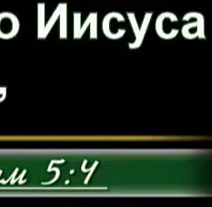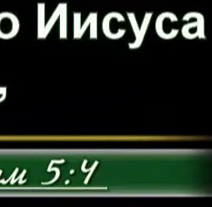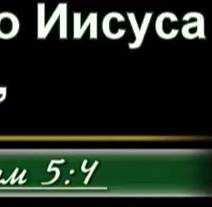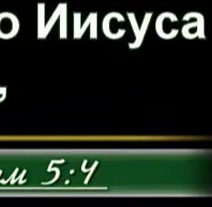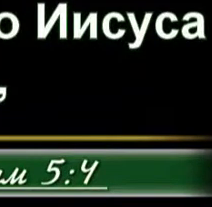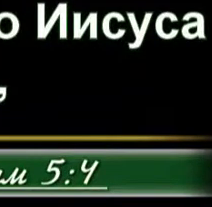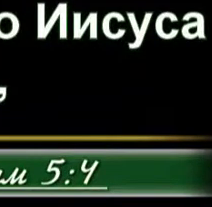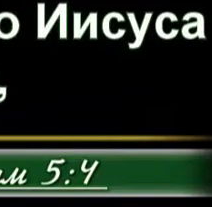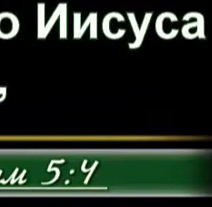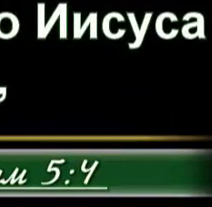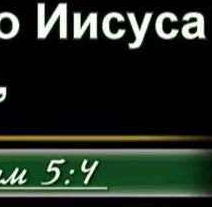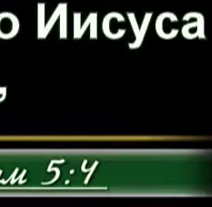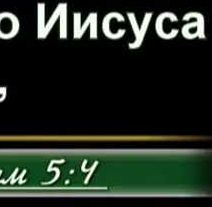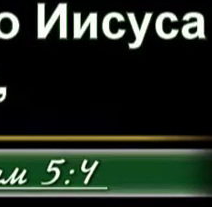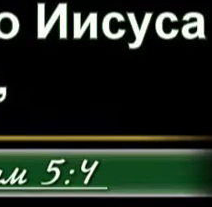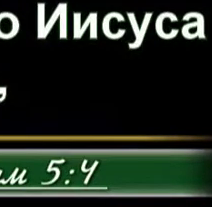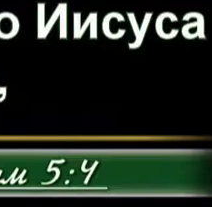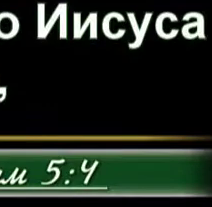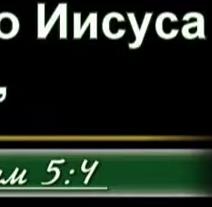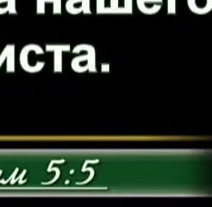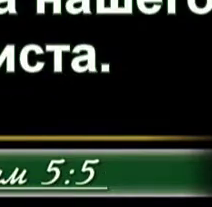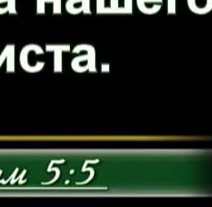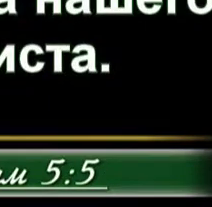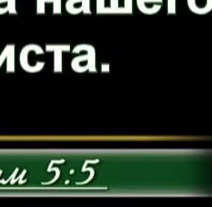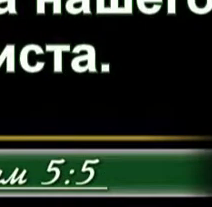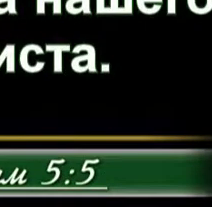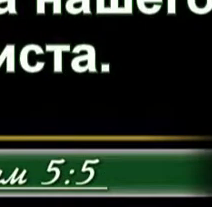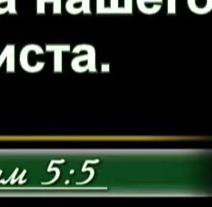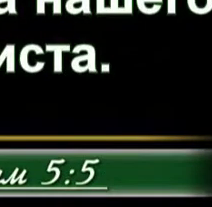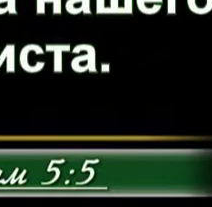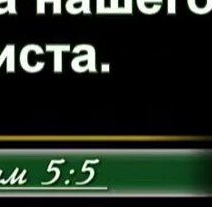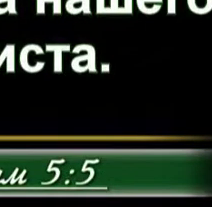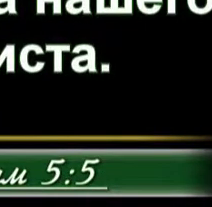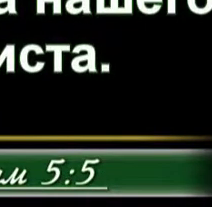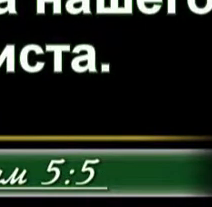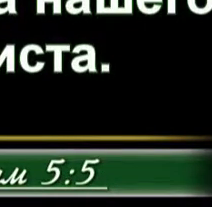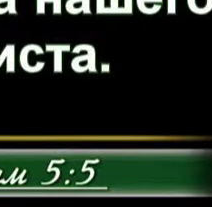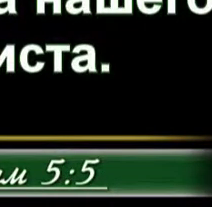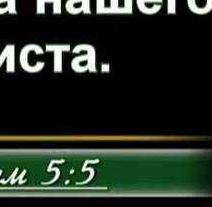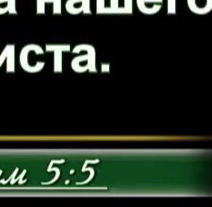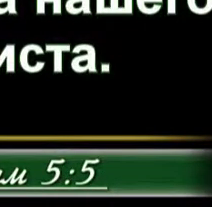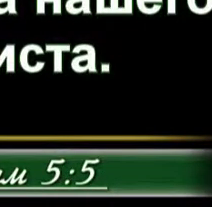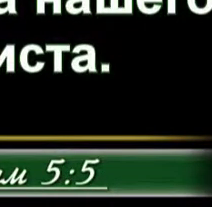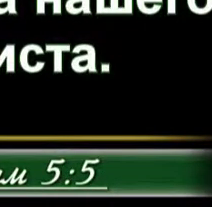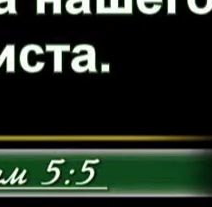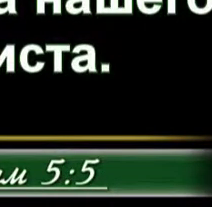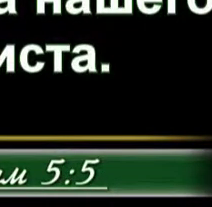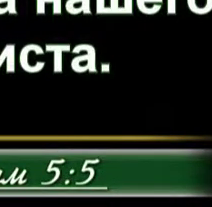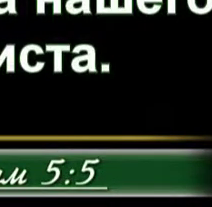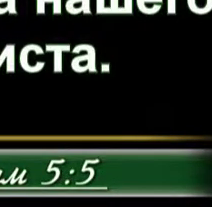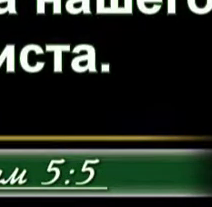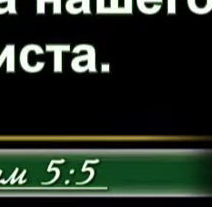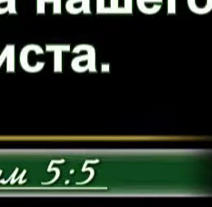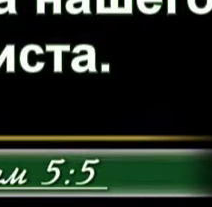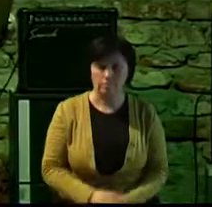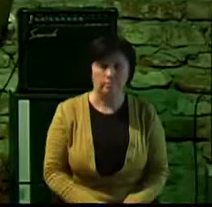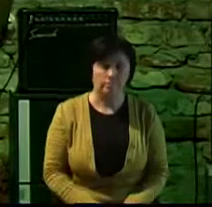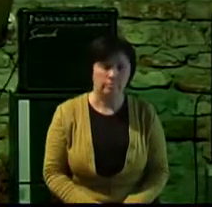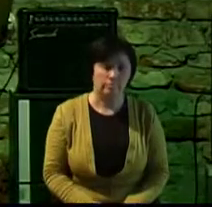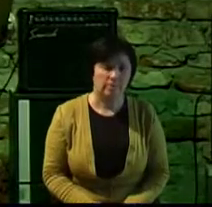греховно, но он не признавал этот грех. К стыду многие члены церкви соглашались с ним и не видели в этом